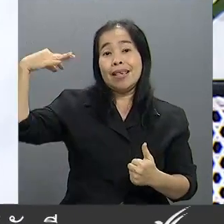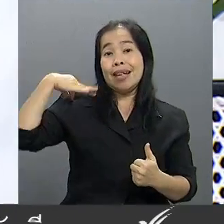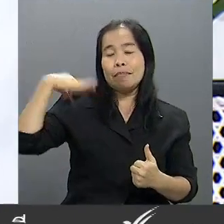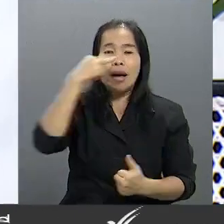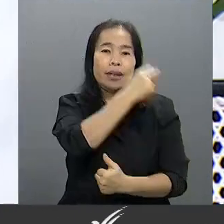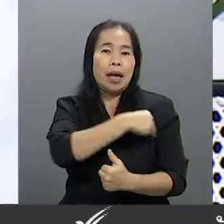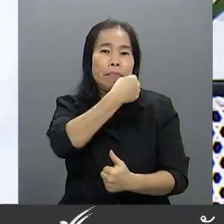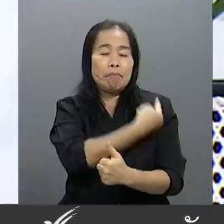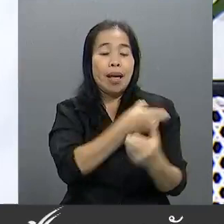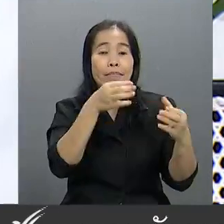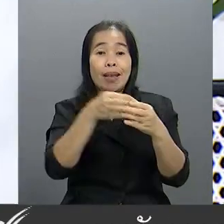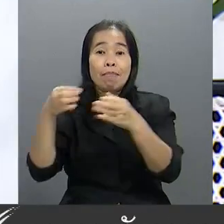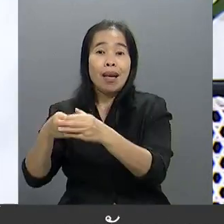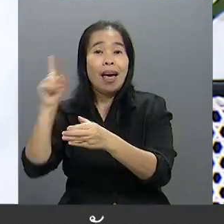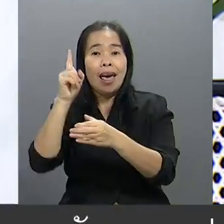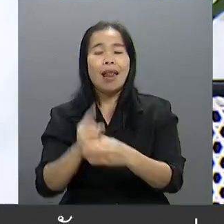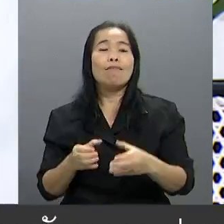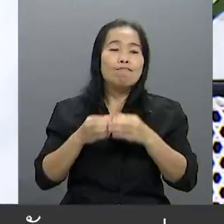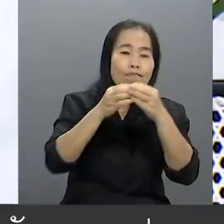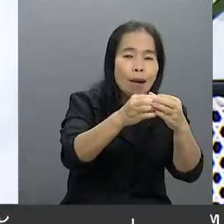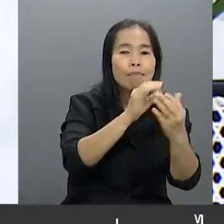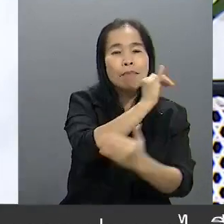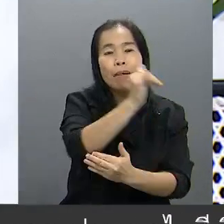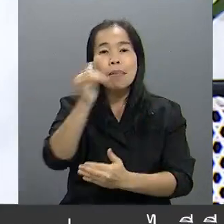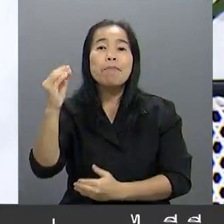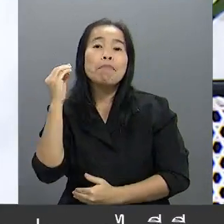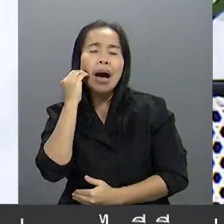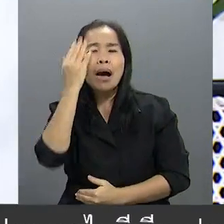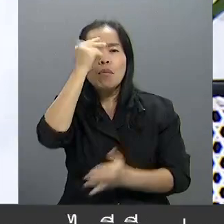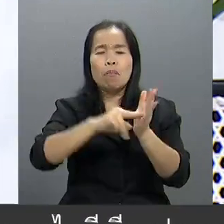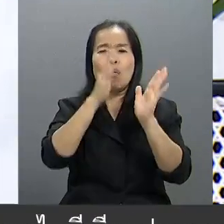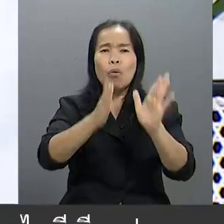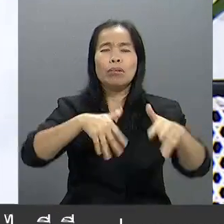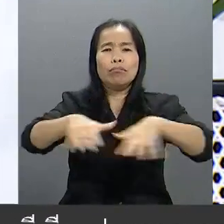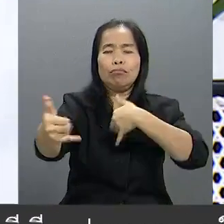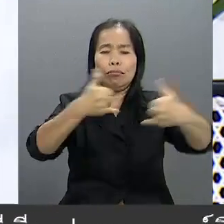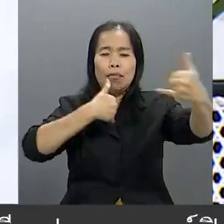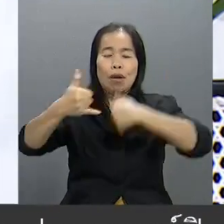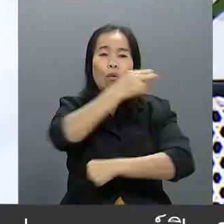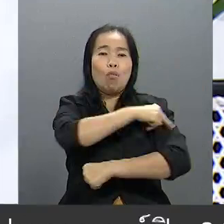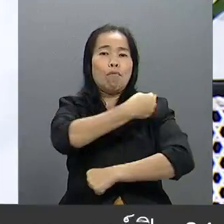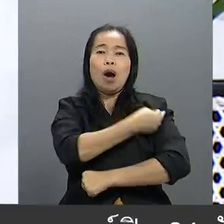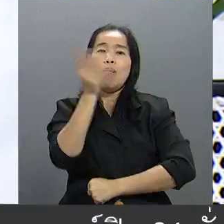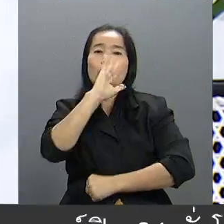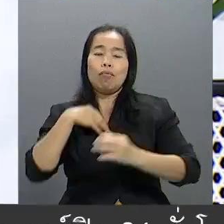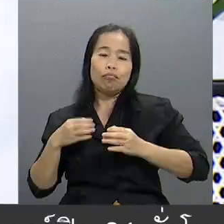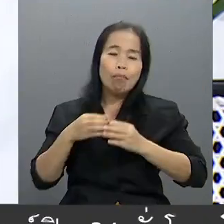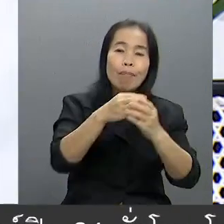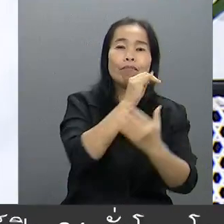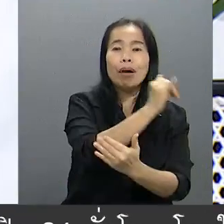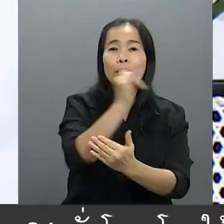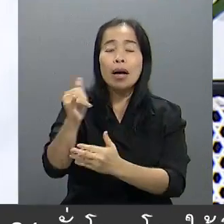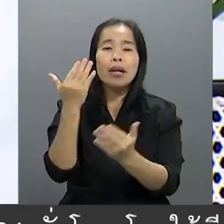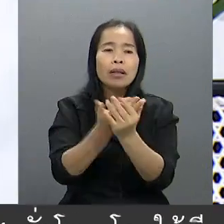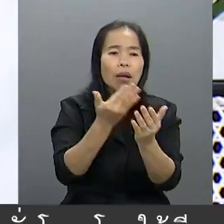เยี่ยมบ้านนะคะเพื่อเป็นการหลีกเลี่ยงการแพร่ระบาดของโควิด-19 นั่นเองค่ะโดยทำกับกลุ่มประชากรที่มีรายได้น้อยรวมไปถึ